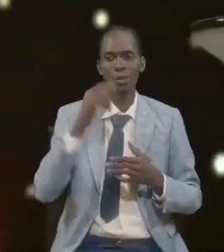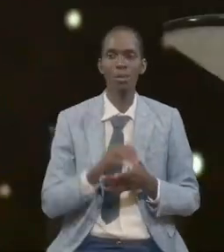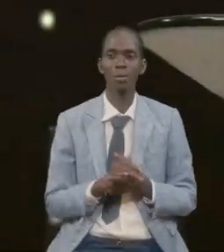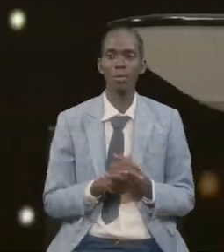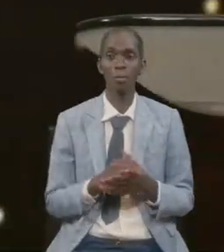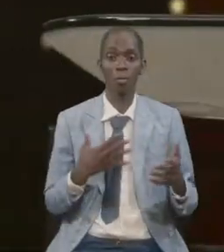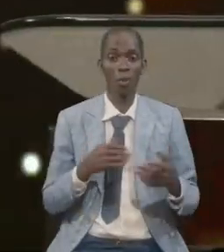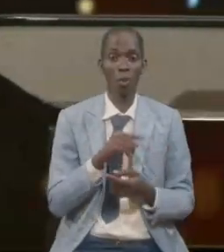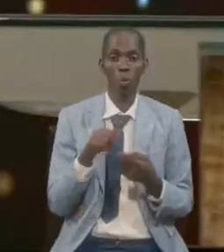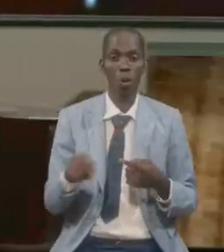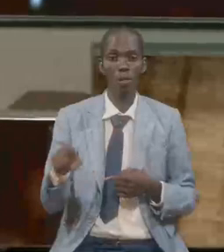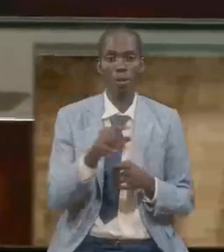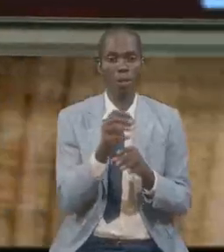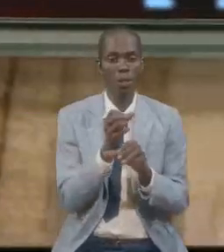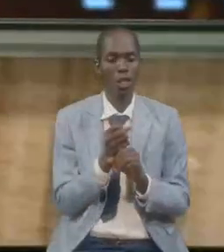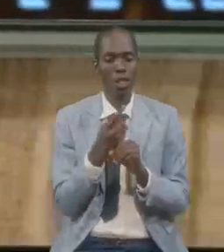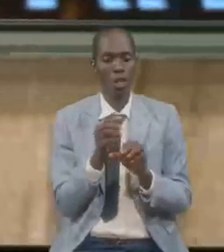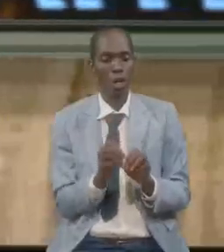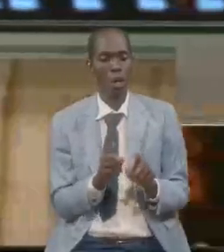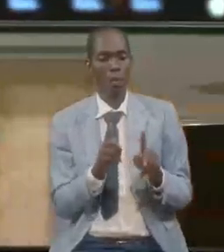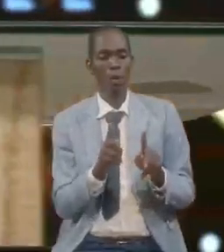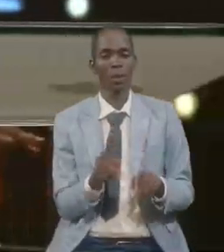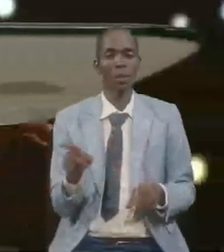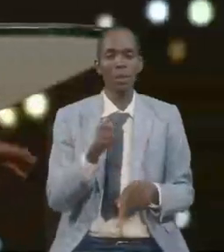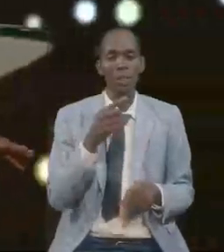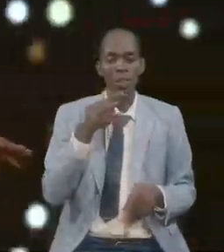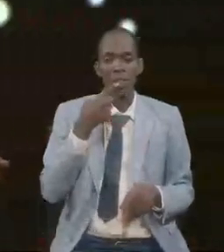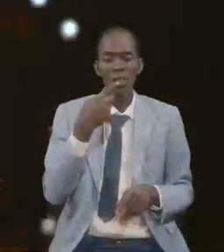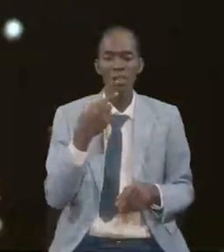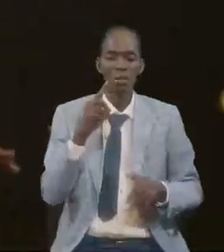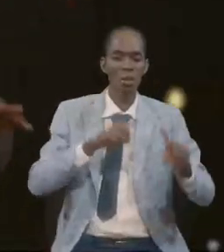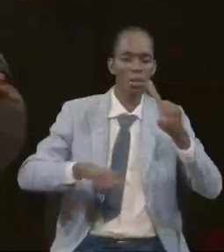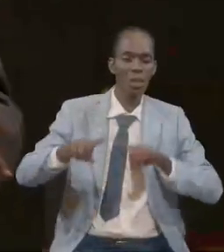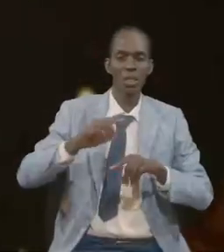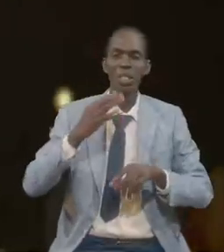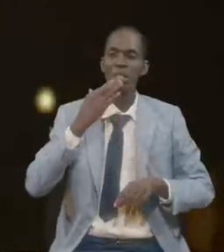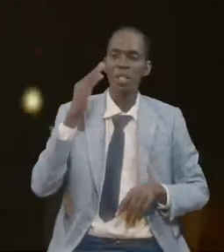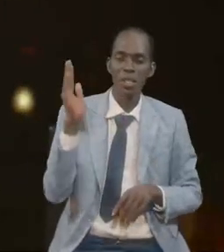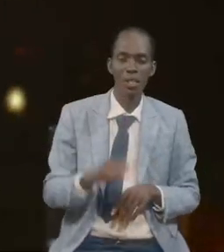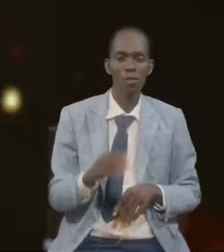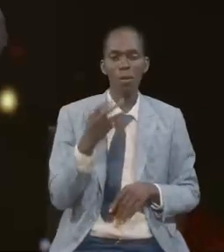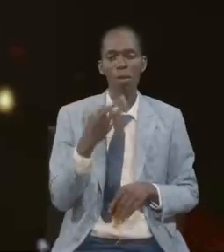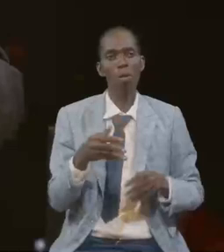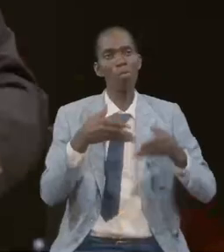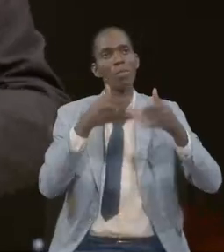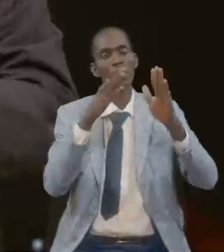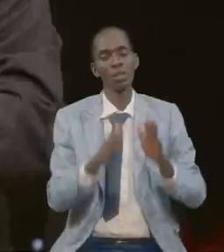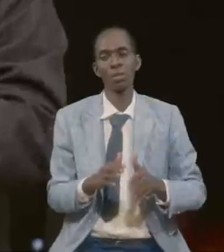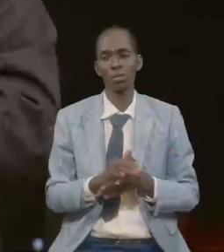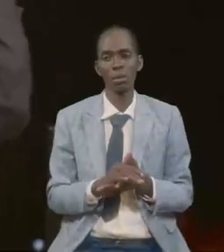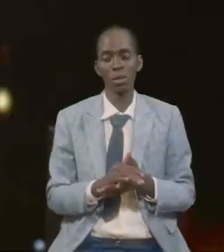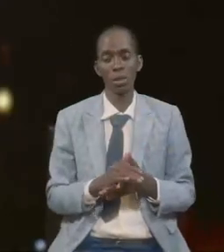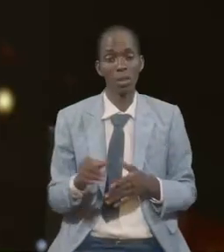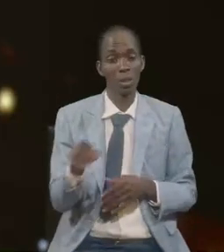Et quand ils ont l'occasion, ils parlent mal des